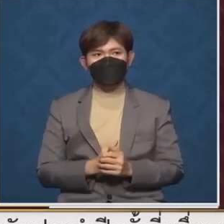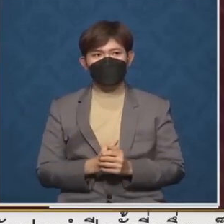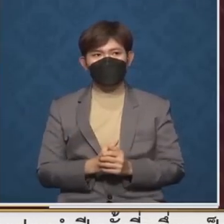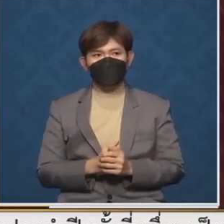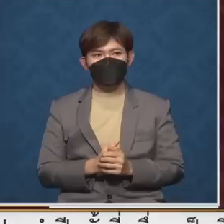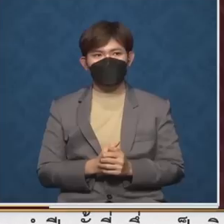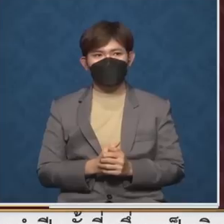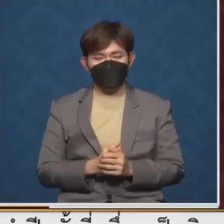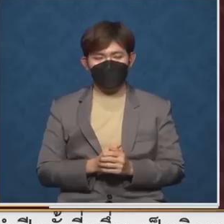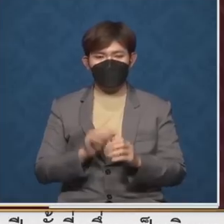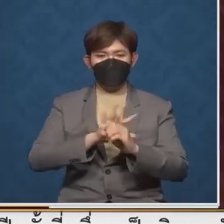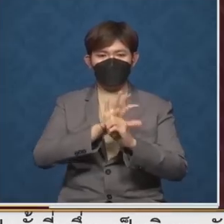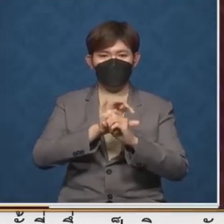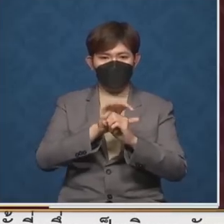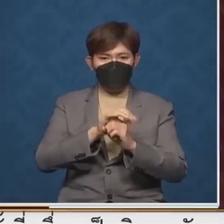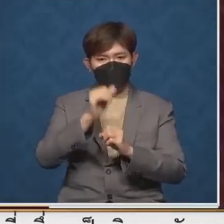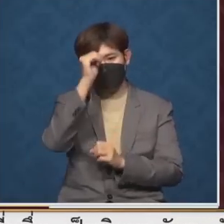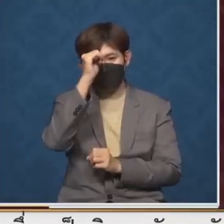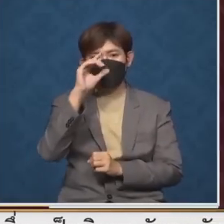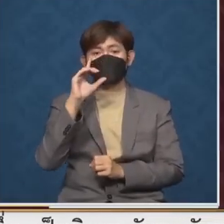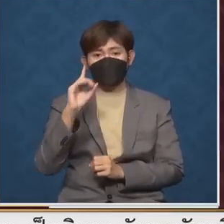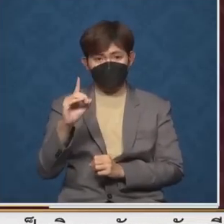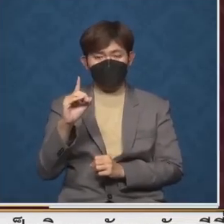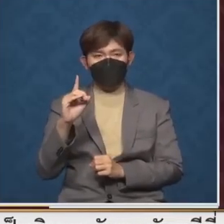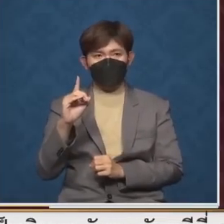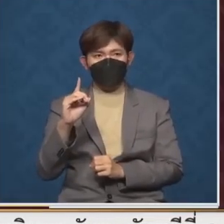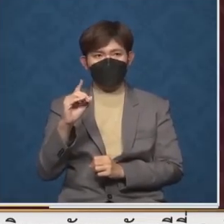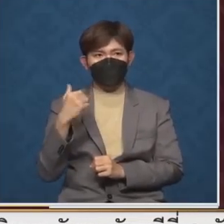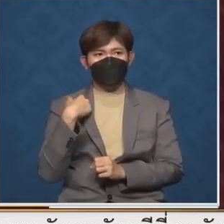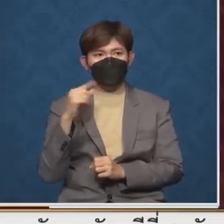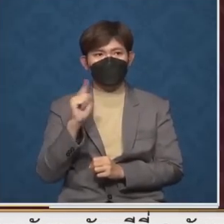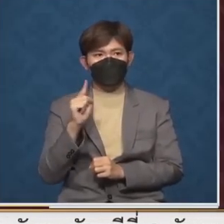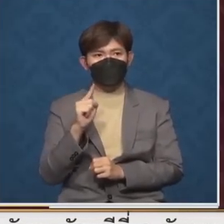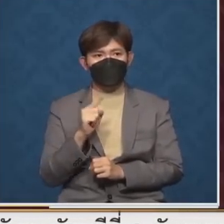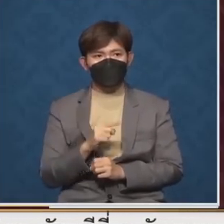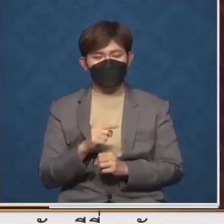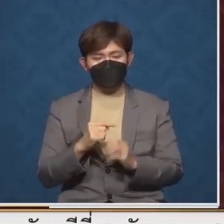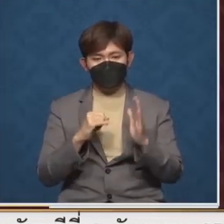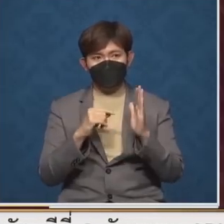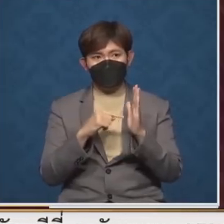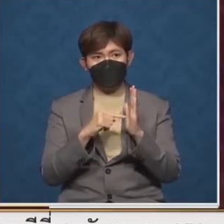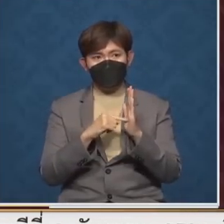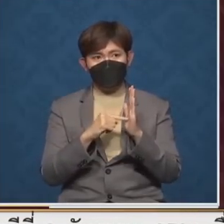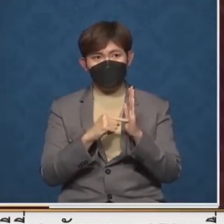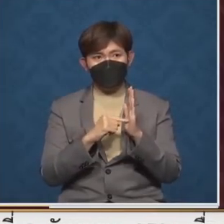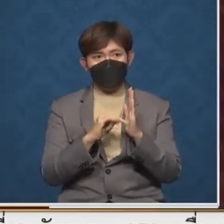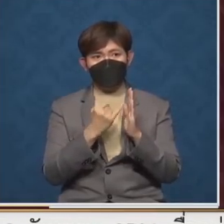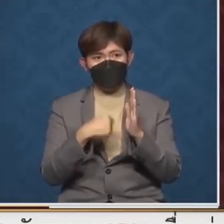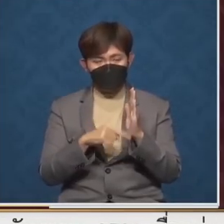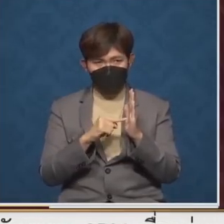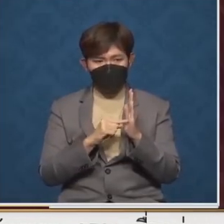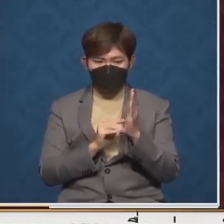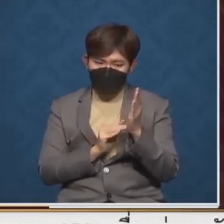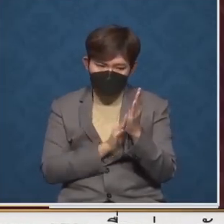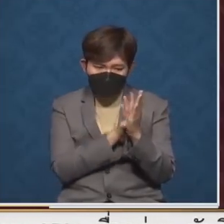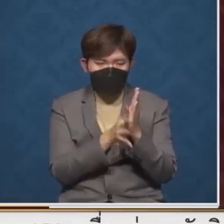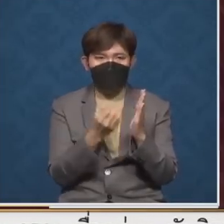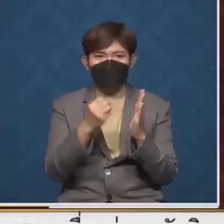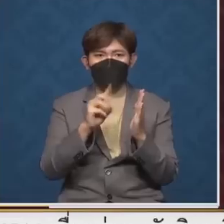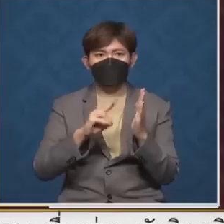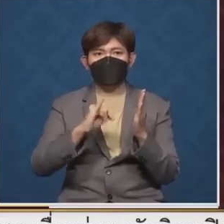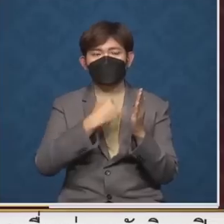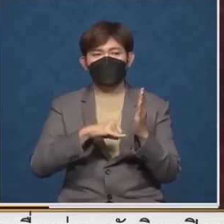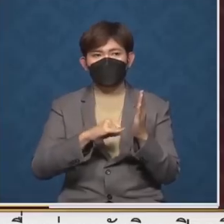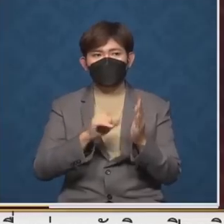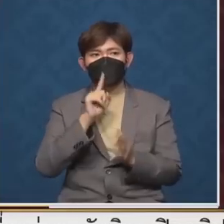พอินเดียจากแ้มหัก 4 สู่ 12 จัหวัติถามวาสายพันอินเดยคืออะไรพนเดลต้าเป็นแล้